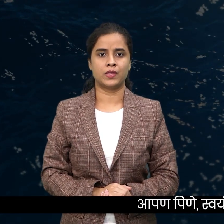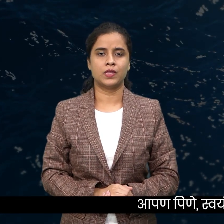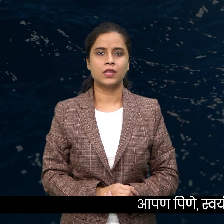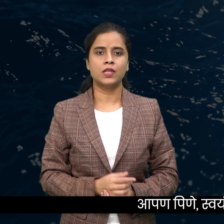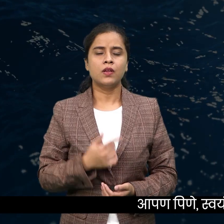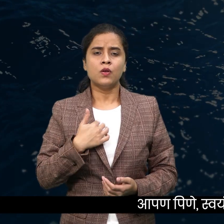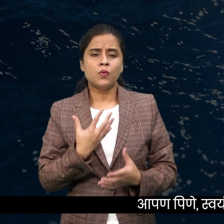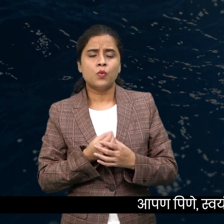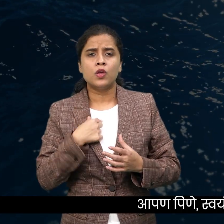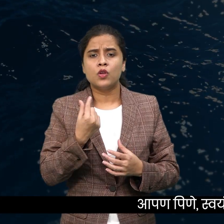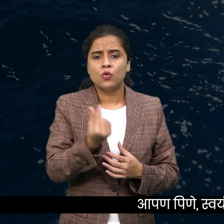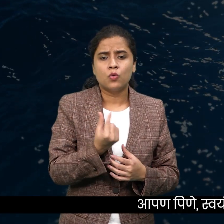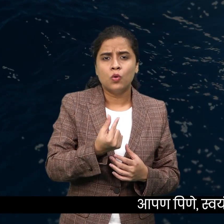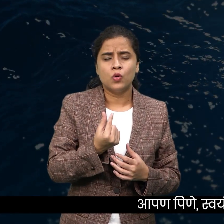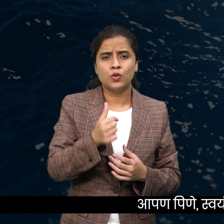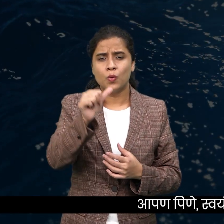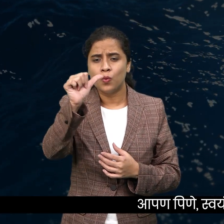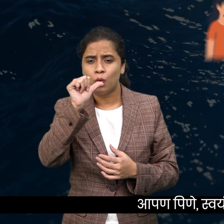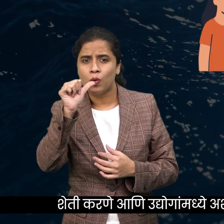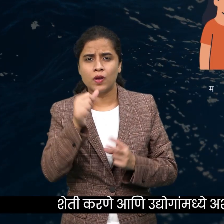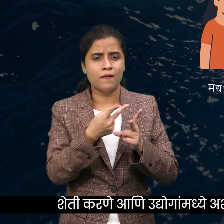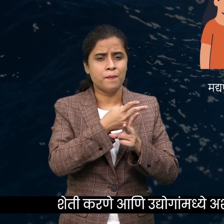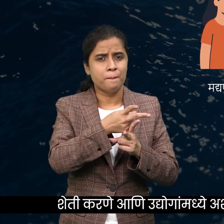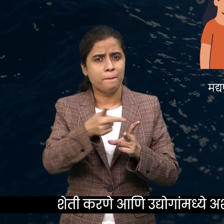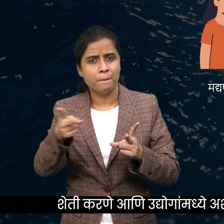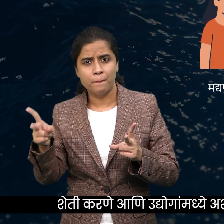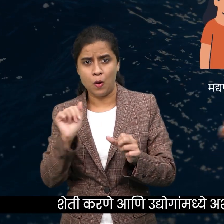आपण पिणे, स्वयंपाक करणे, स्वच्छता करणे,